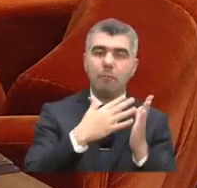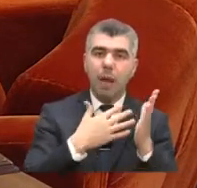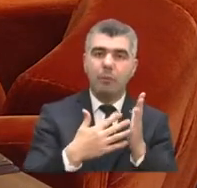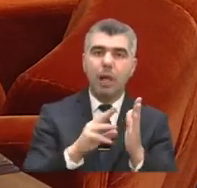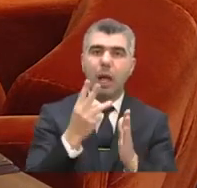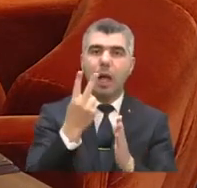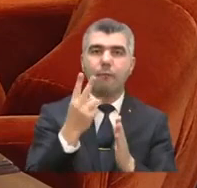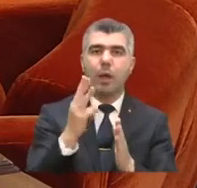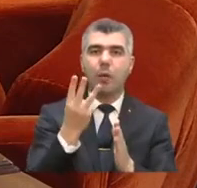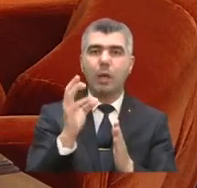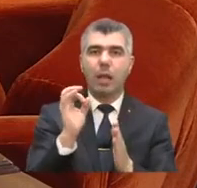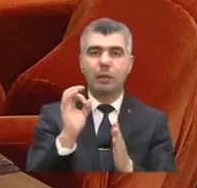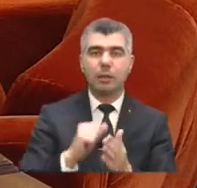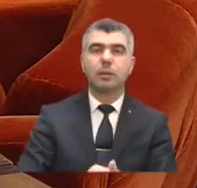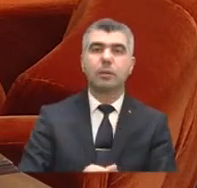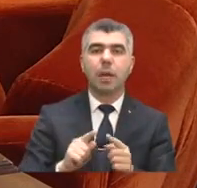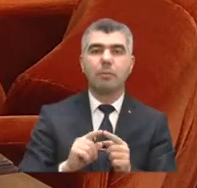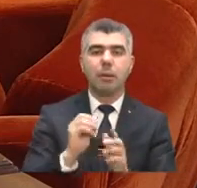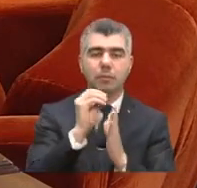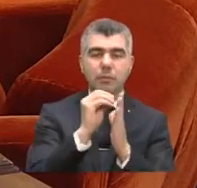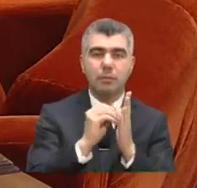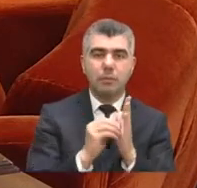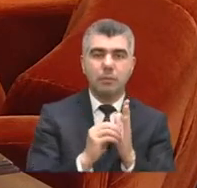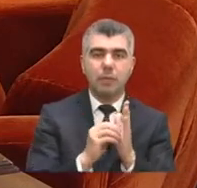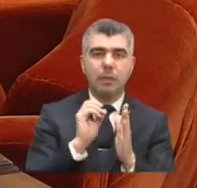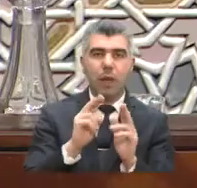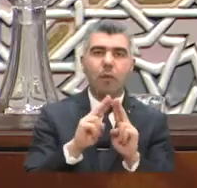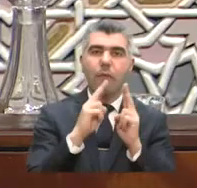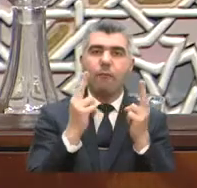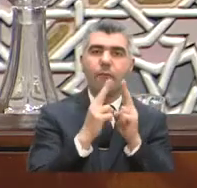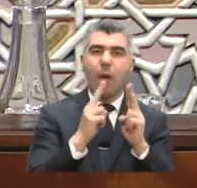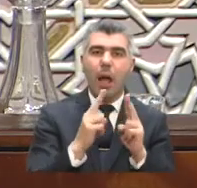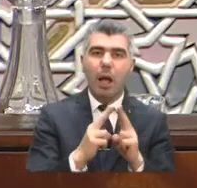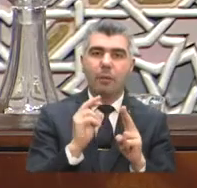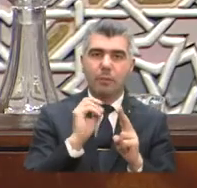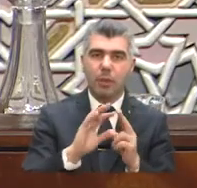2030، وذلك وفقا لأهداف خطة العمل العالمية من أجل السلامة الطرقية. شكرا.